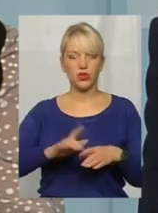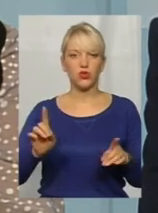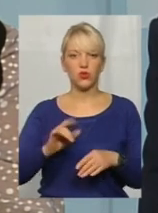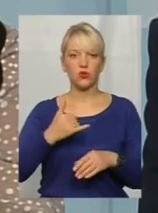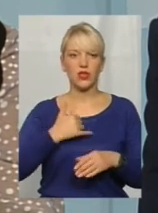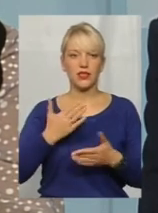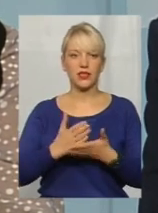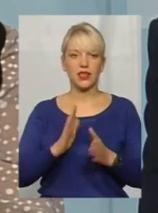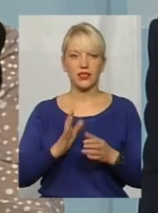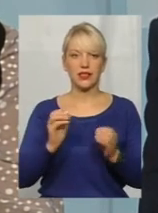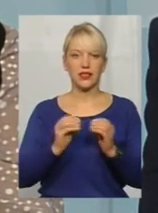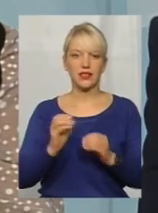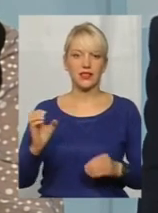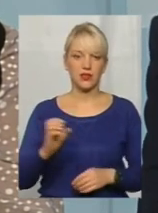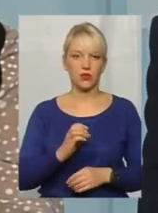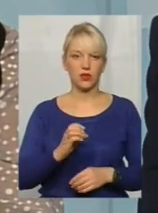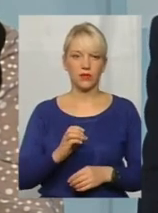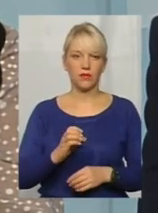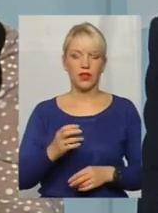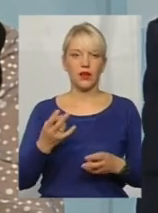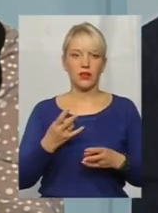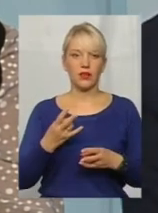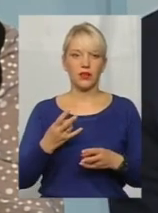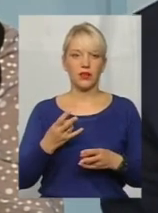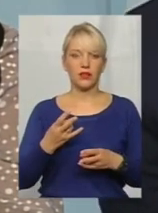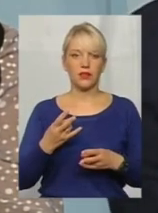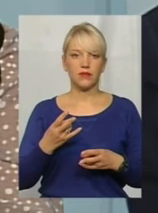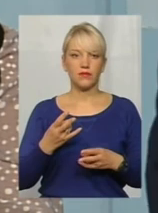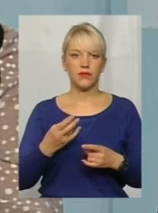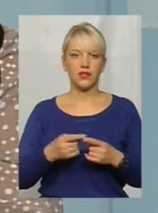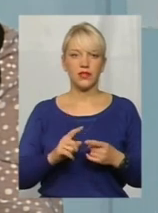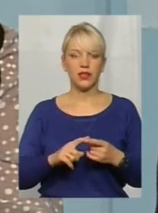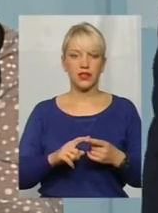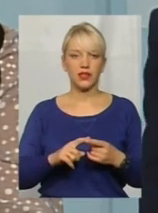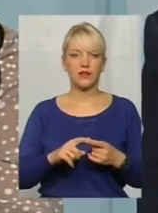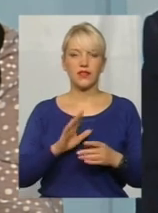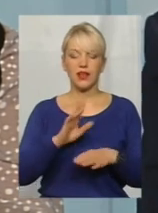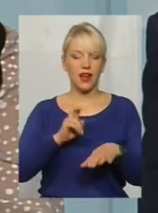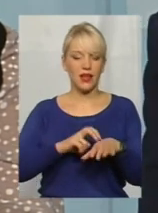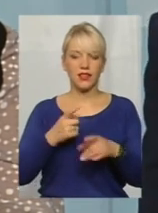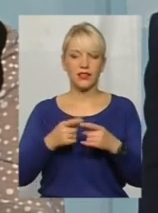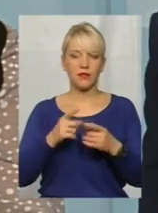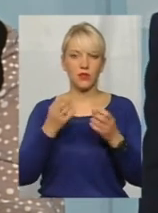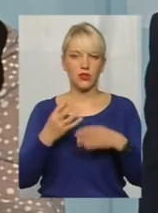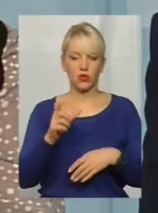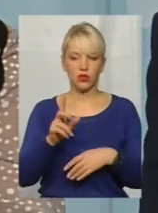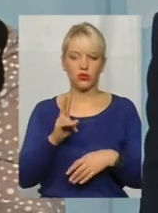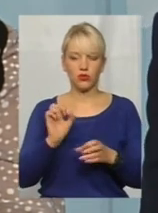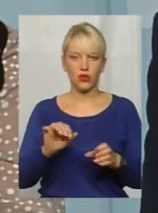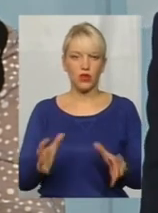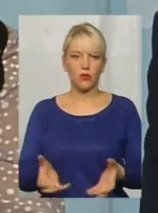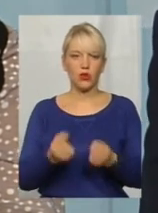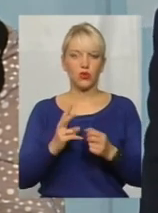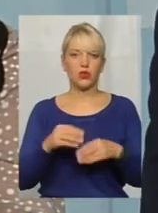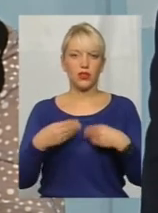є всього 10 секунд. Поставити на догоспітальному етапі – це не лікар, це просто рятівник, який буде надавати